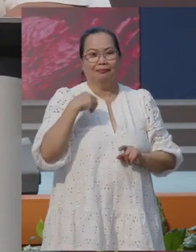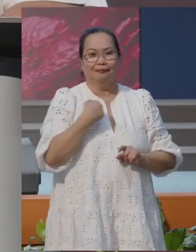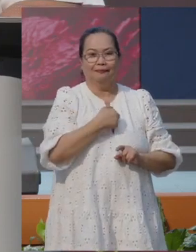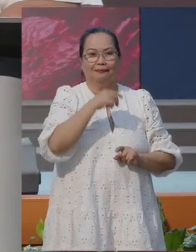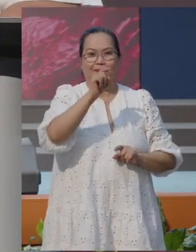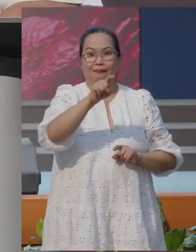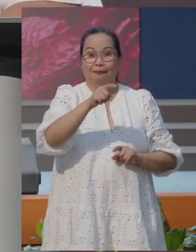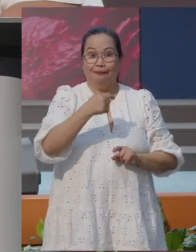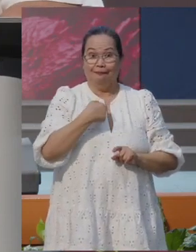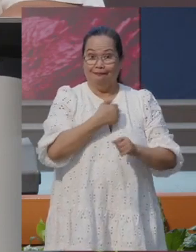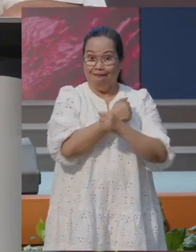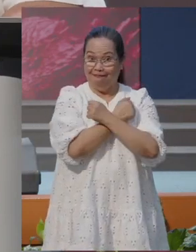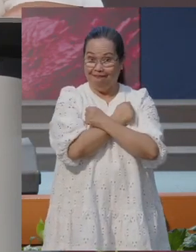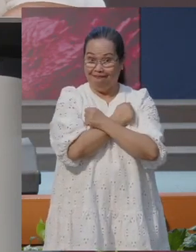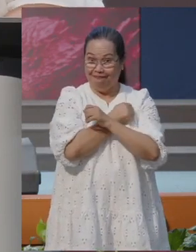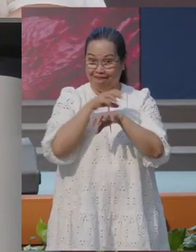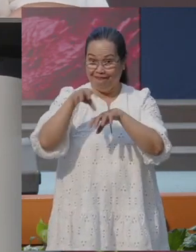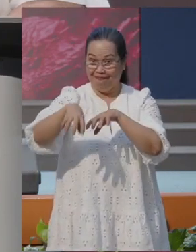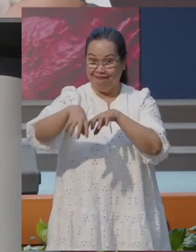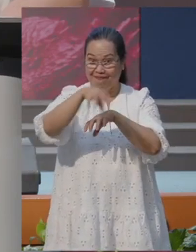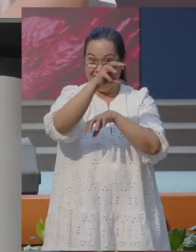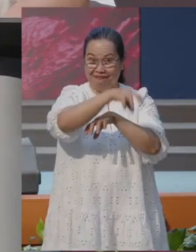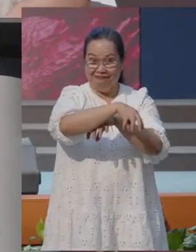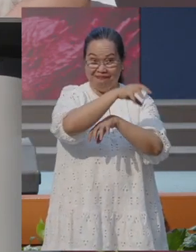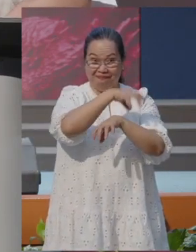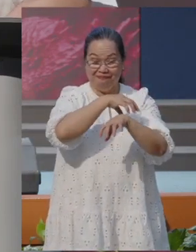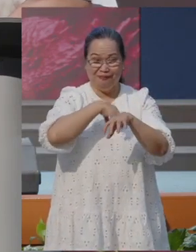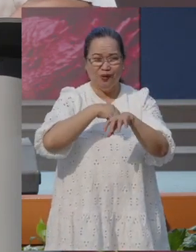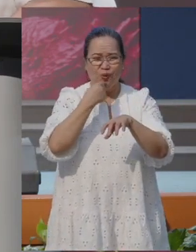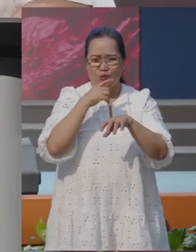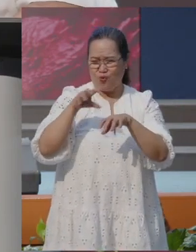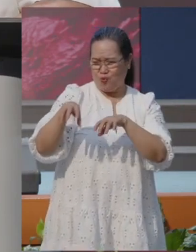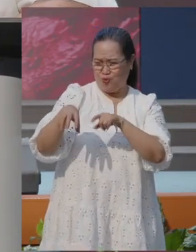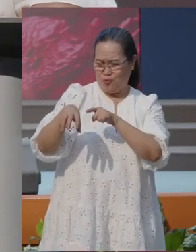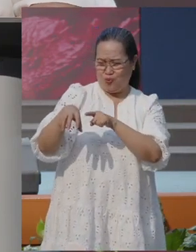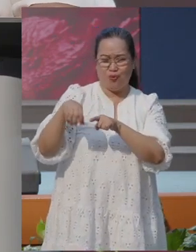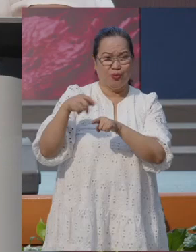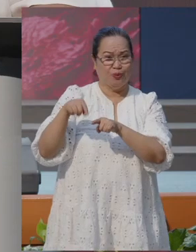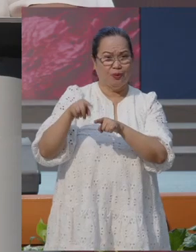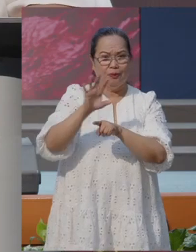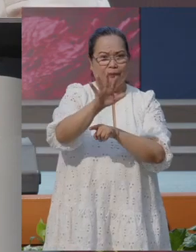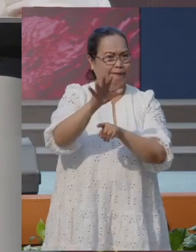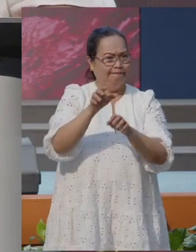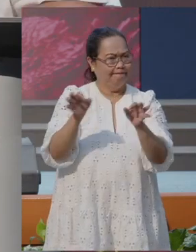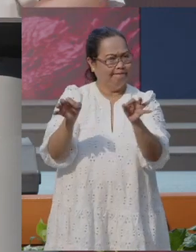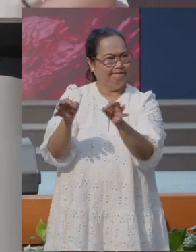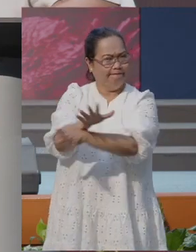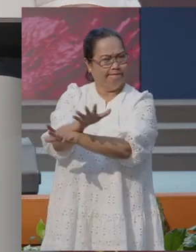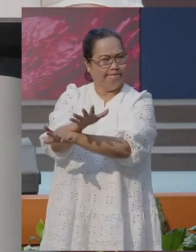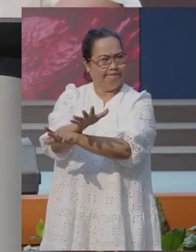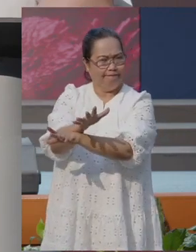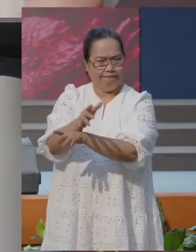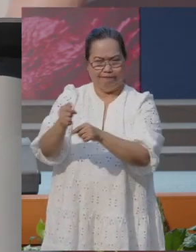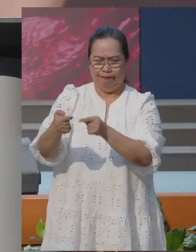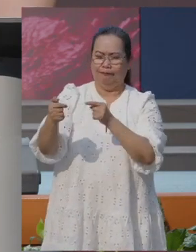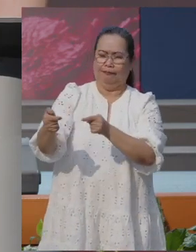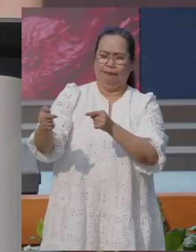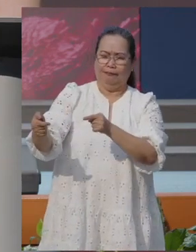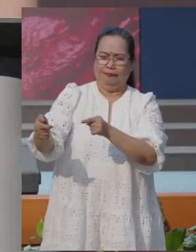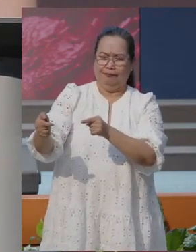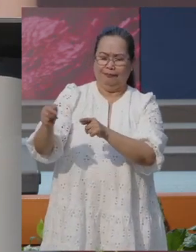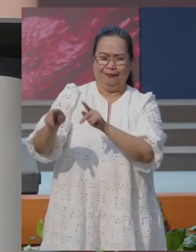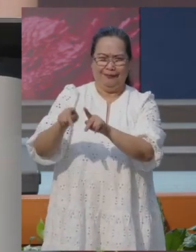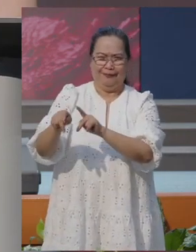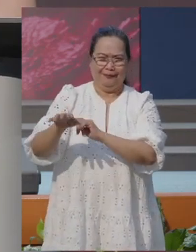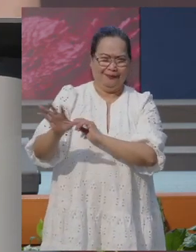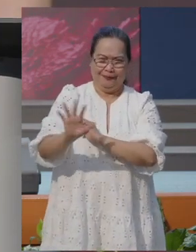ang ating kapwa. Leviticus 19:18. "You shall not take vengeance or bear a grudge against the sons of your own